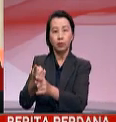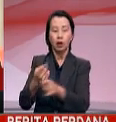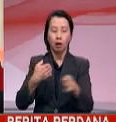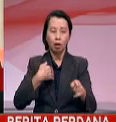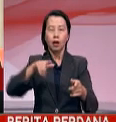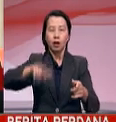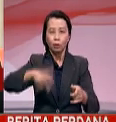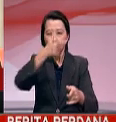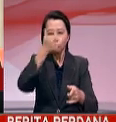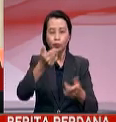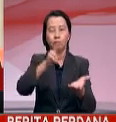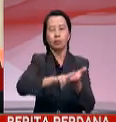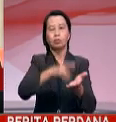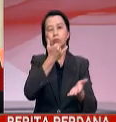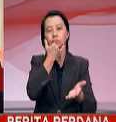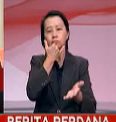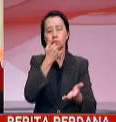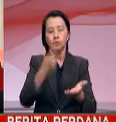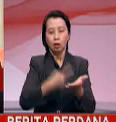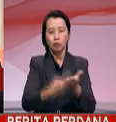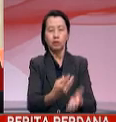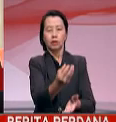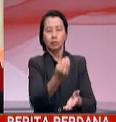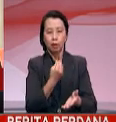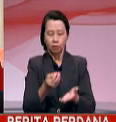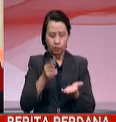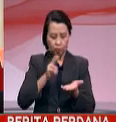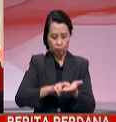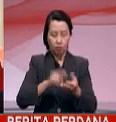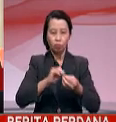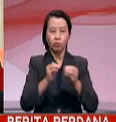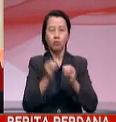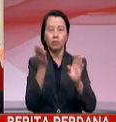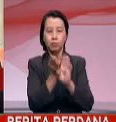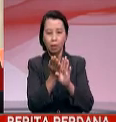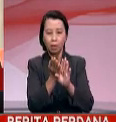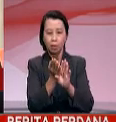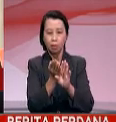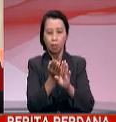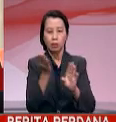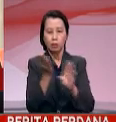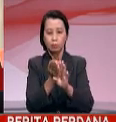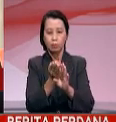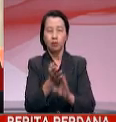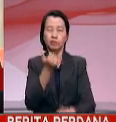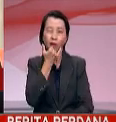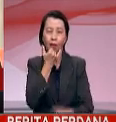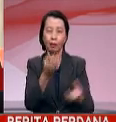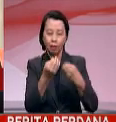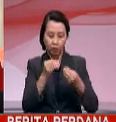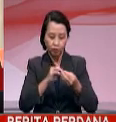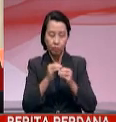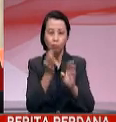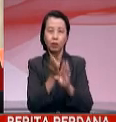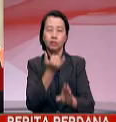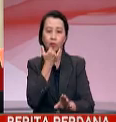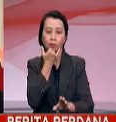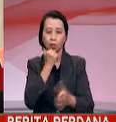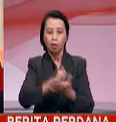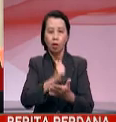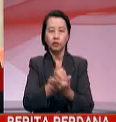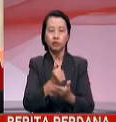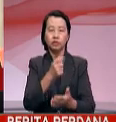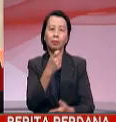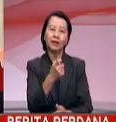ialah kadang-kadang the companies memberi nombor pendaftaran bank ataupun account bank yang salah dan account bank yang tidak